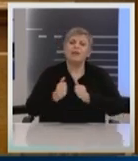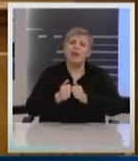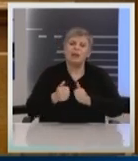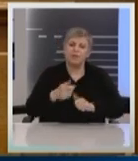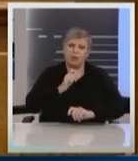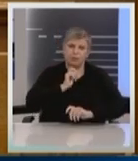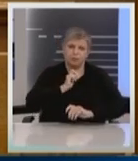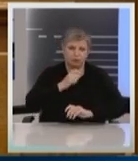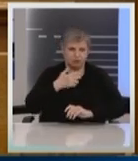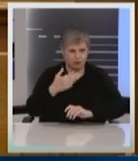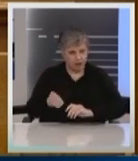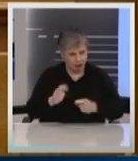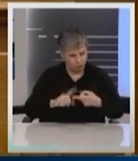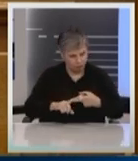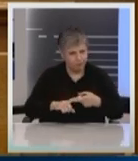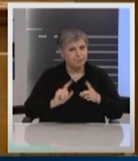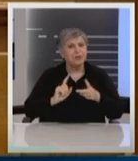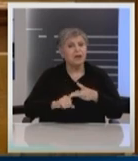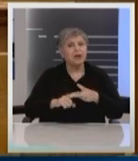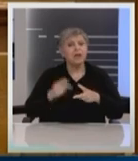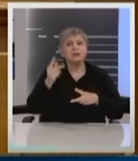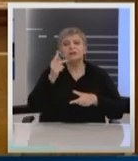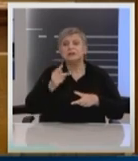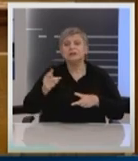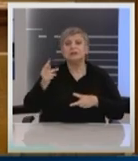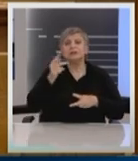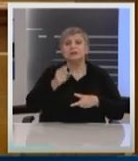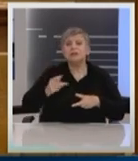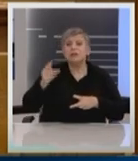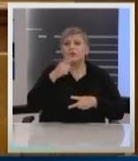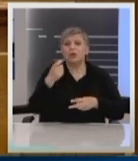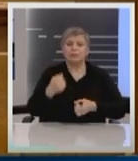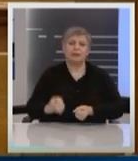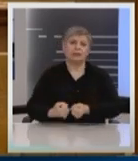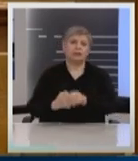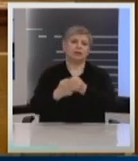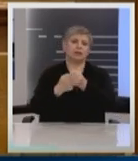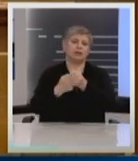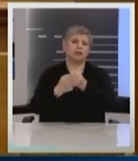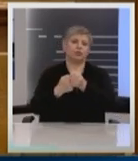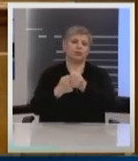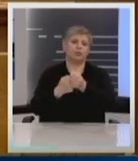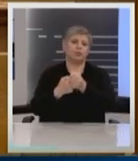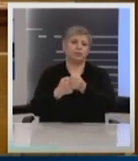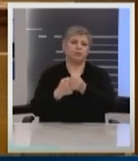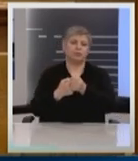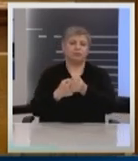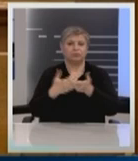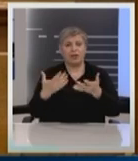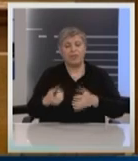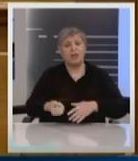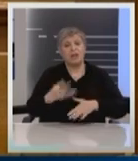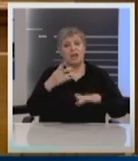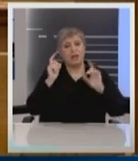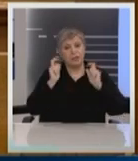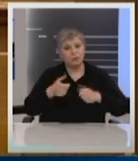και την κοινωνία, την απλή κοινωνία να τη στηρίζουμε. Αυτό είναι το κόμμα της Νέας